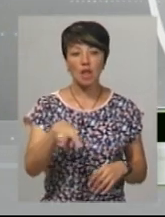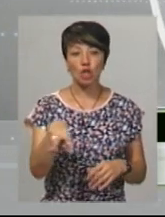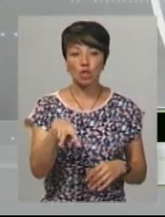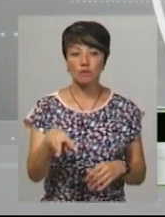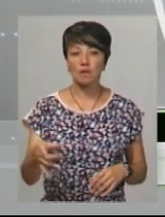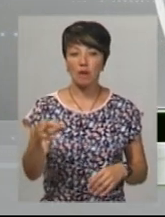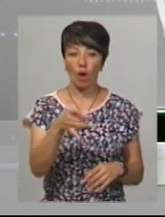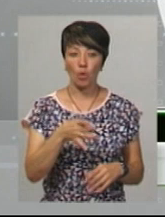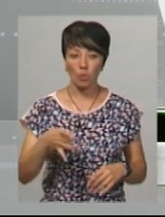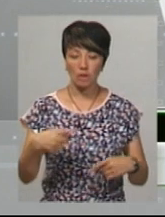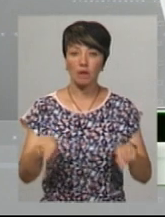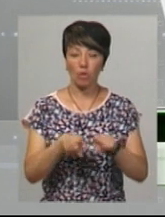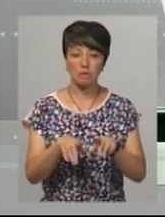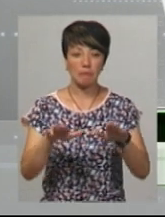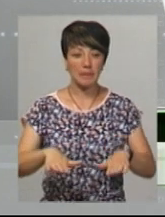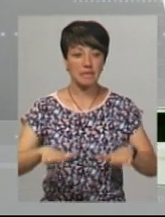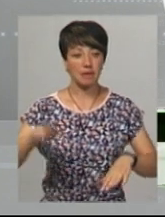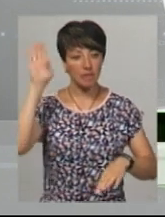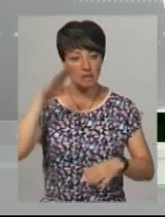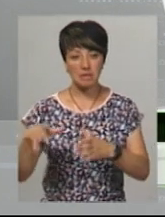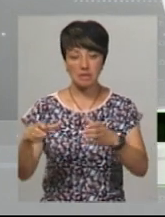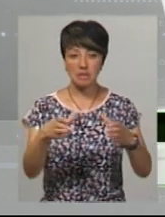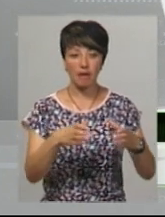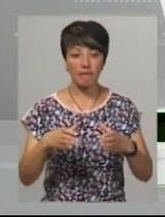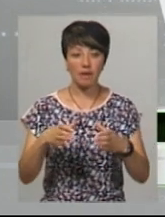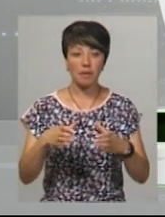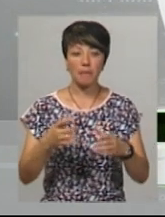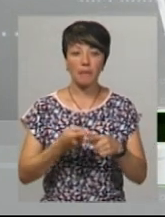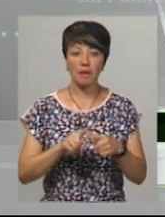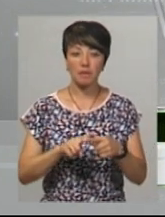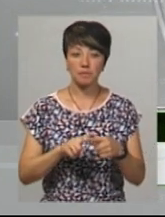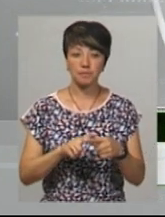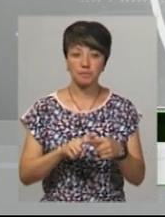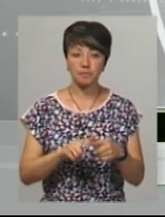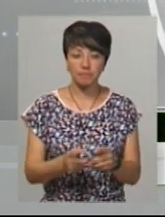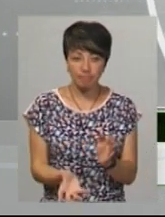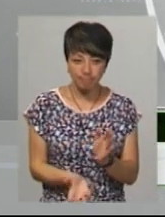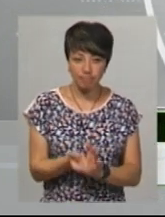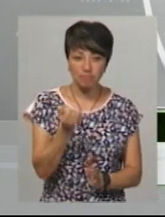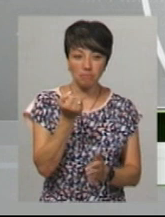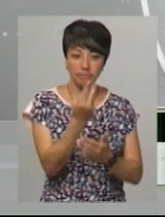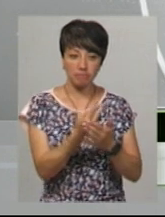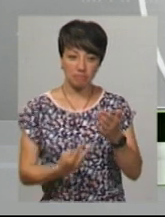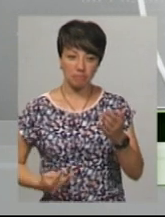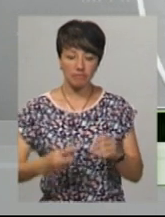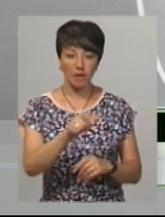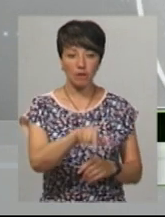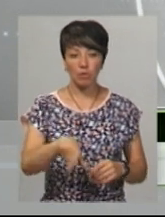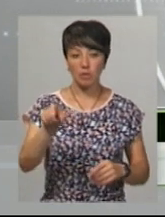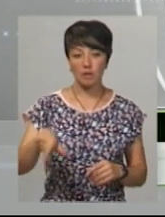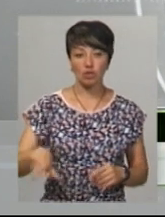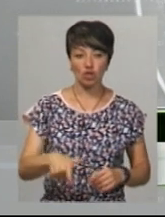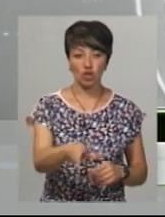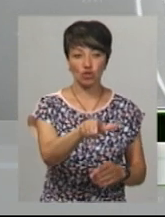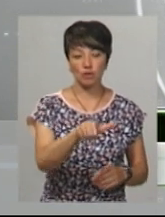село Ставице, теж місцевий став. Там залучалися підрозділи для дістання загиблих громадян з річки